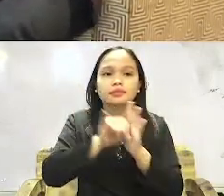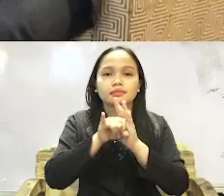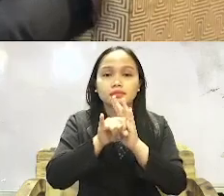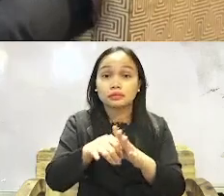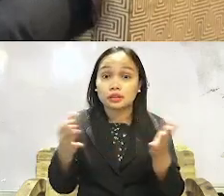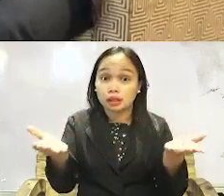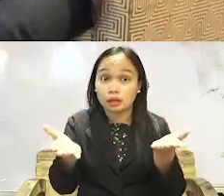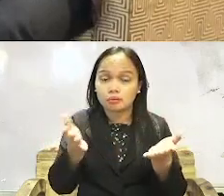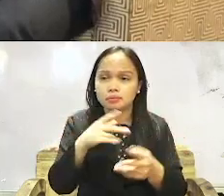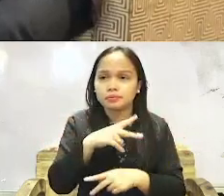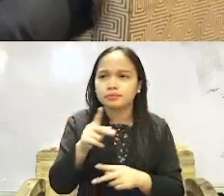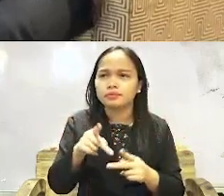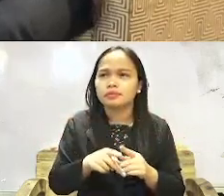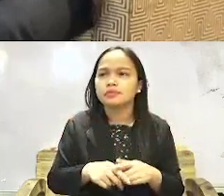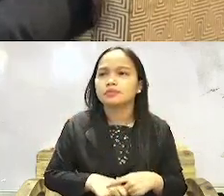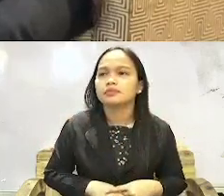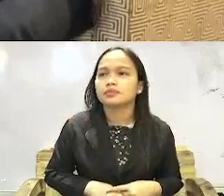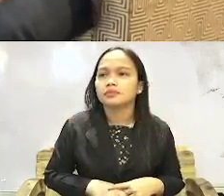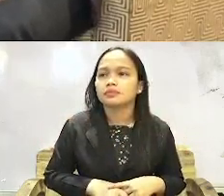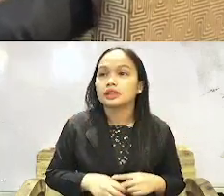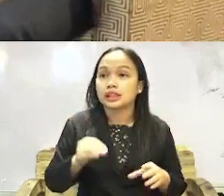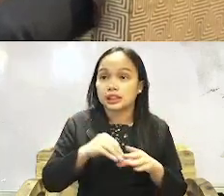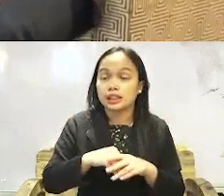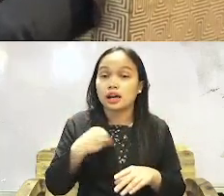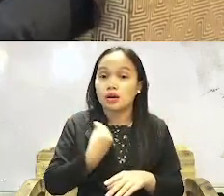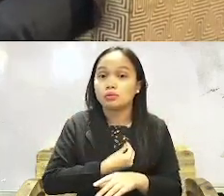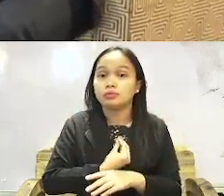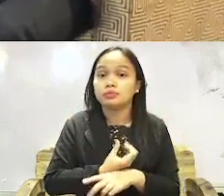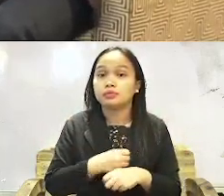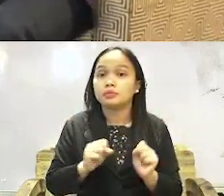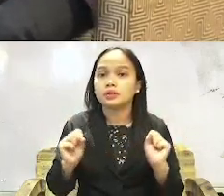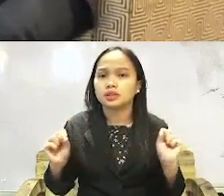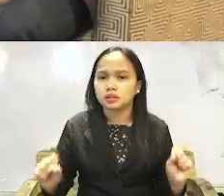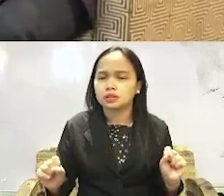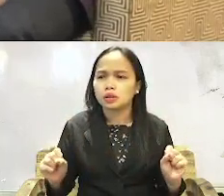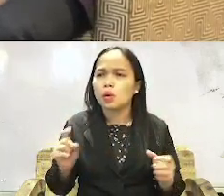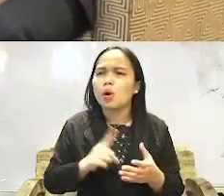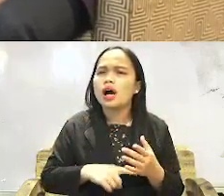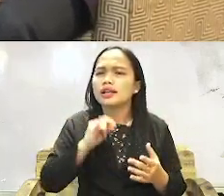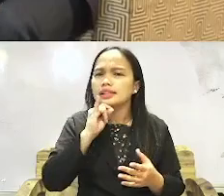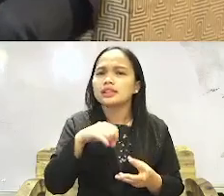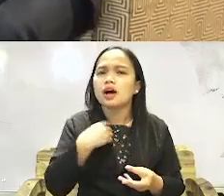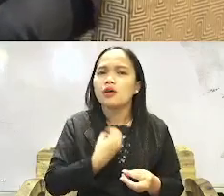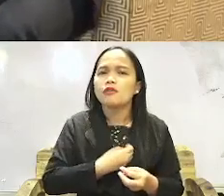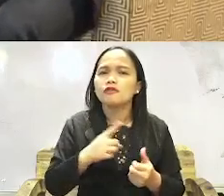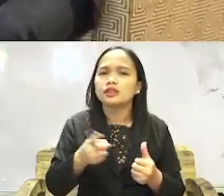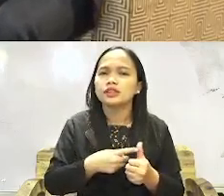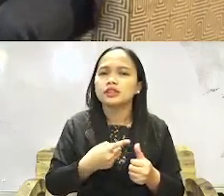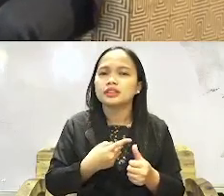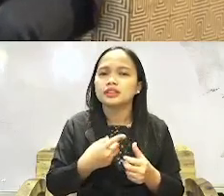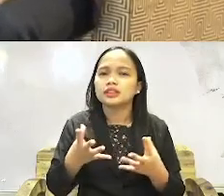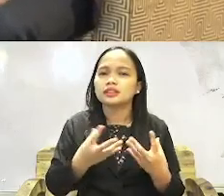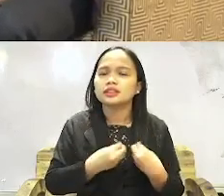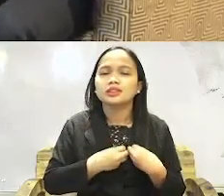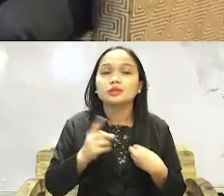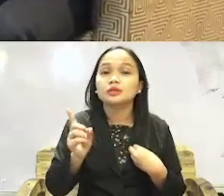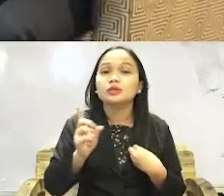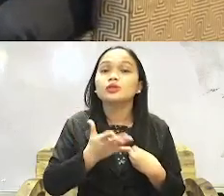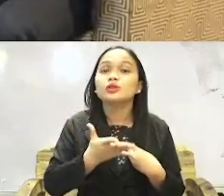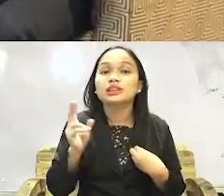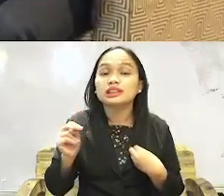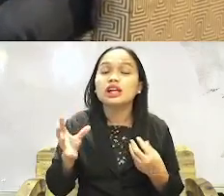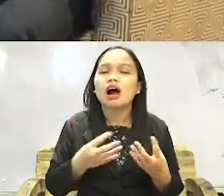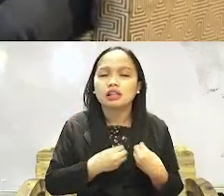illustration. Sa ating salvation, ano ang unang hakbang? tanggapin mo na ano, ikaw